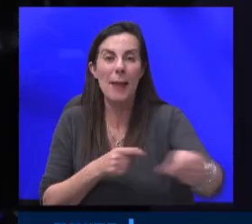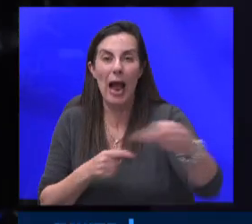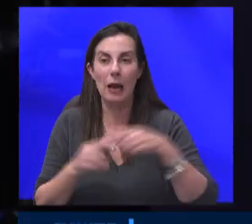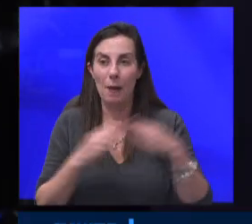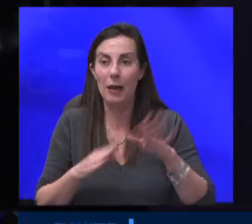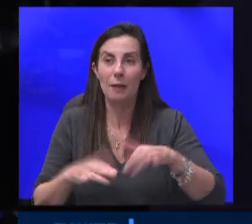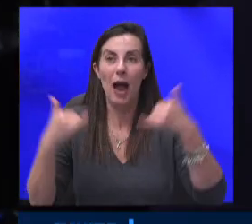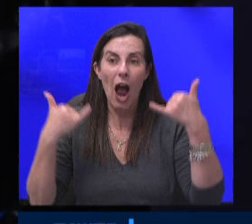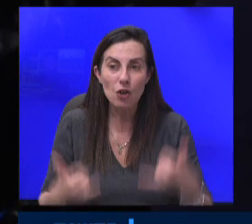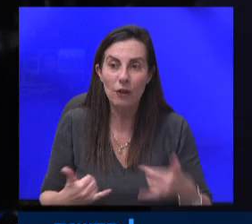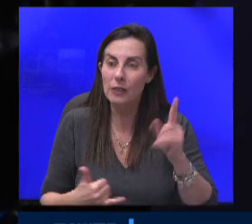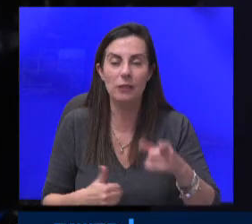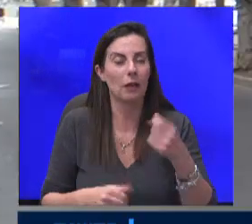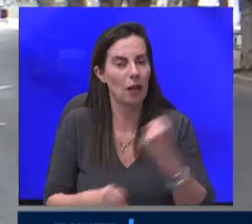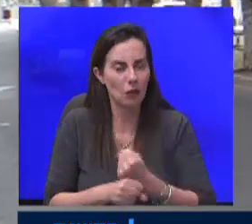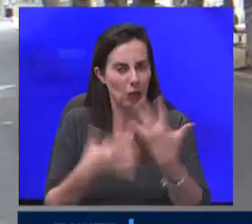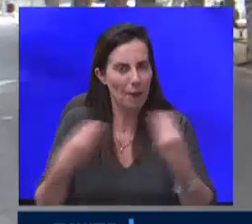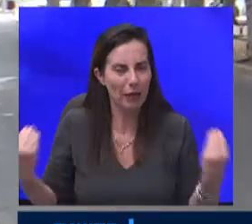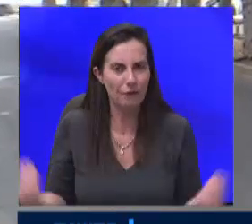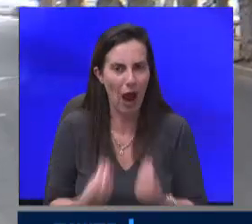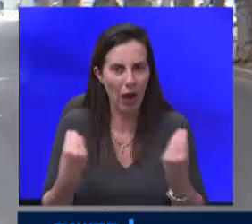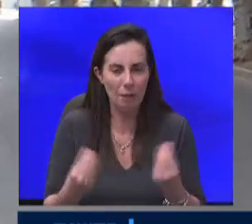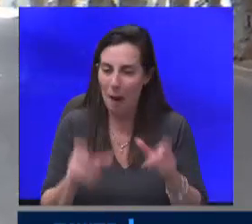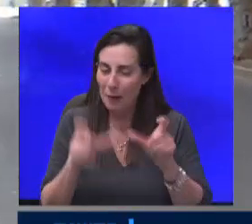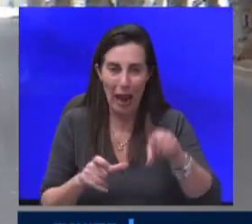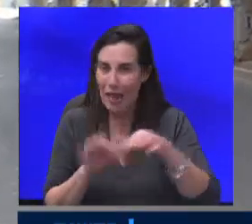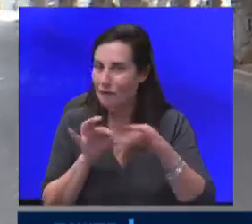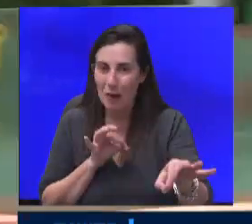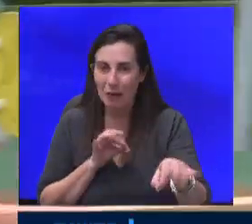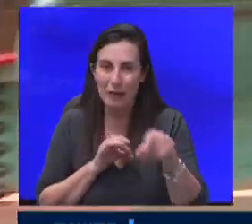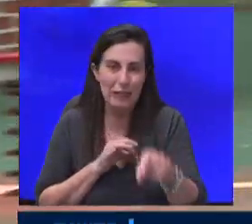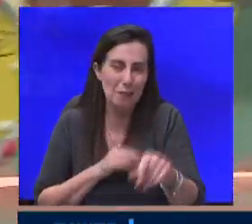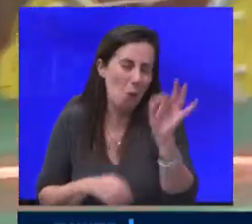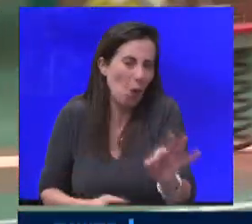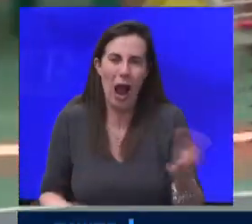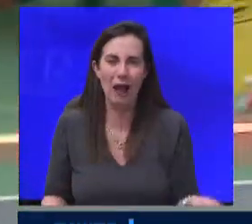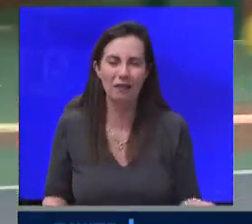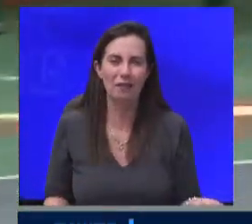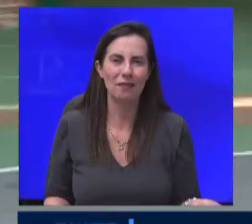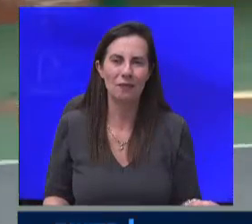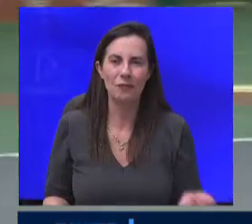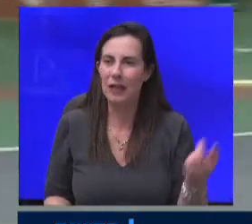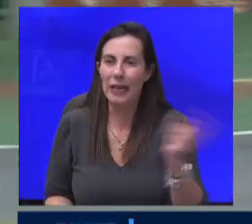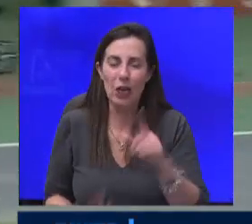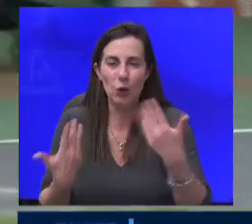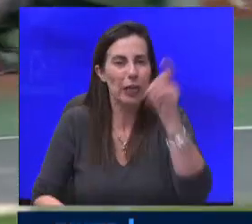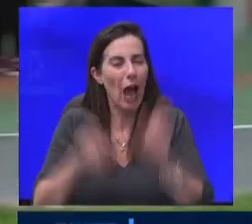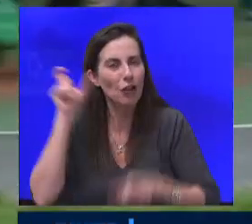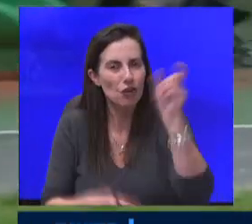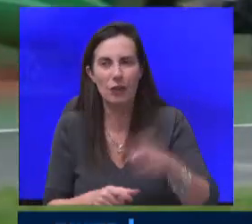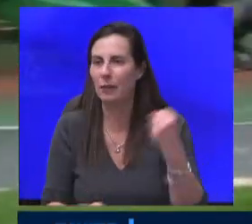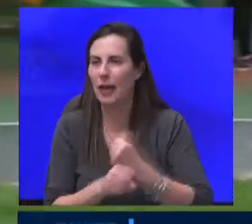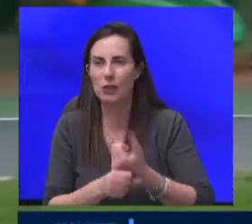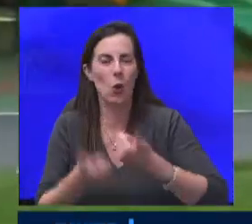אם עכשיו בהחלט צריך לקחת צעדים, מגבלת 1,000 מטרים היא פוגענית, היא לא מאפשרת לאנשים לעשות